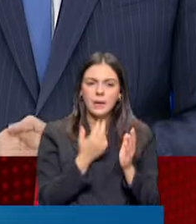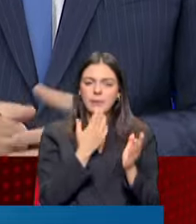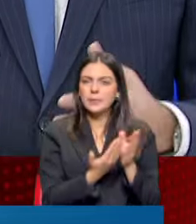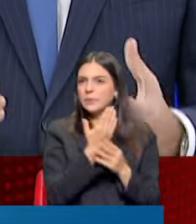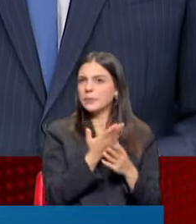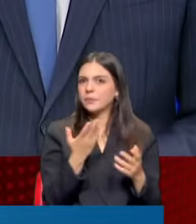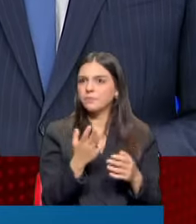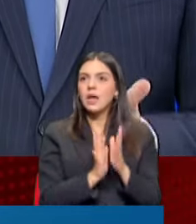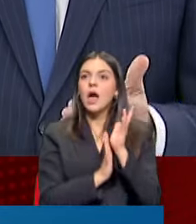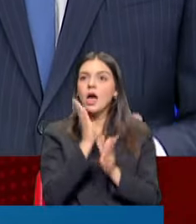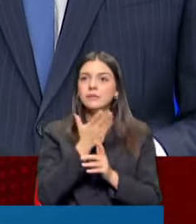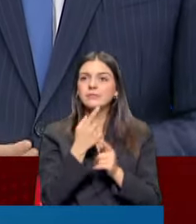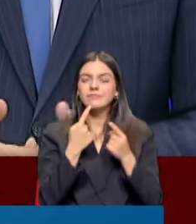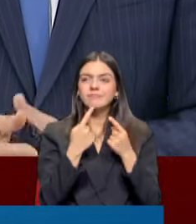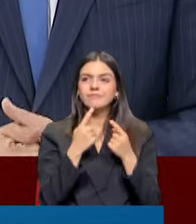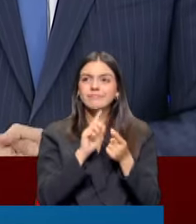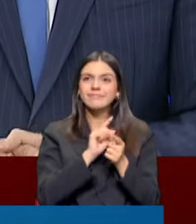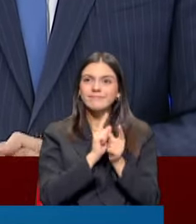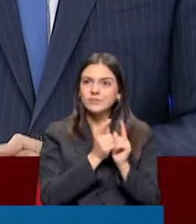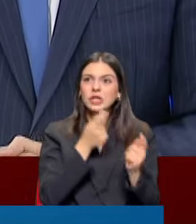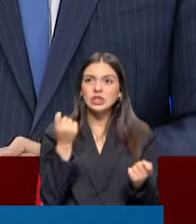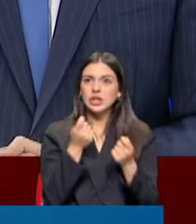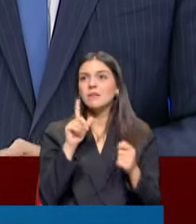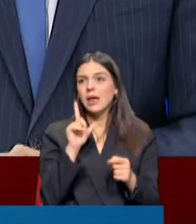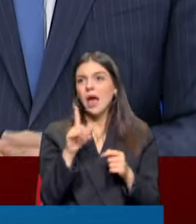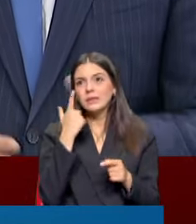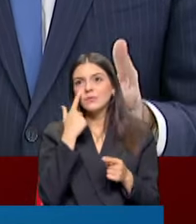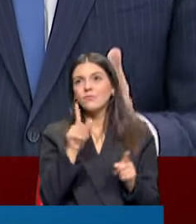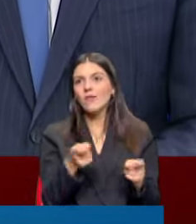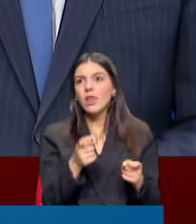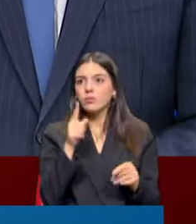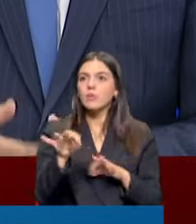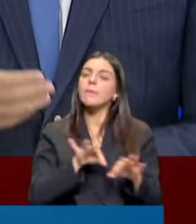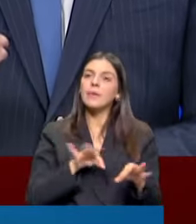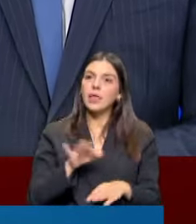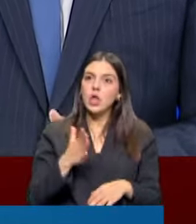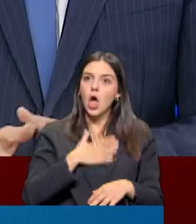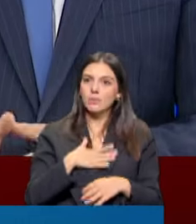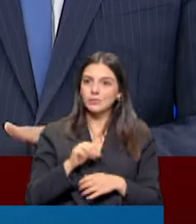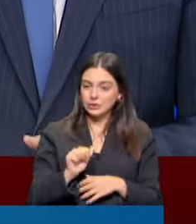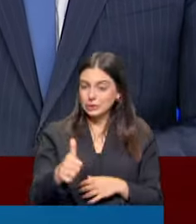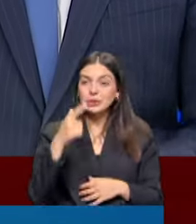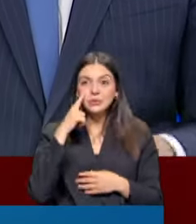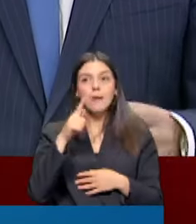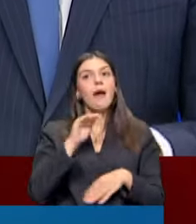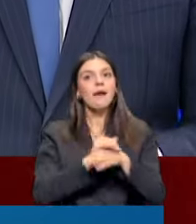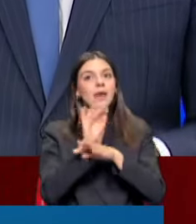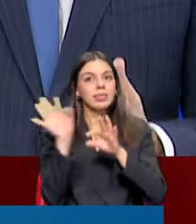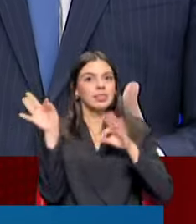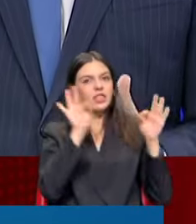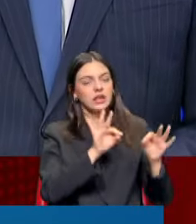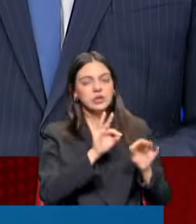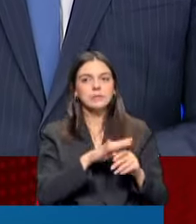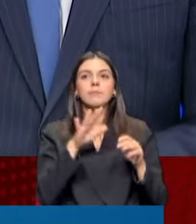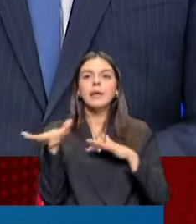Analizlerimizde Ataşehir'imizde de birçok çalışmaya ihtiyaç olduğunu gördük. Bunu planladık. Önümüzdeki süreçte hayata geçiriyor olacağız. Tabii